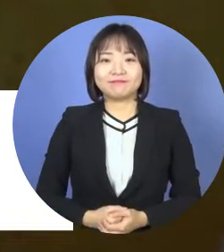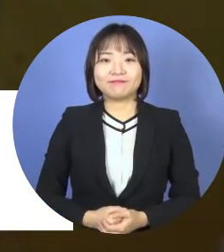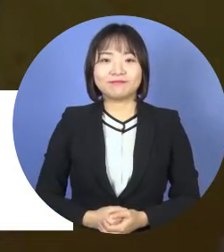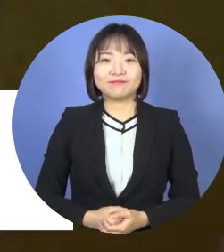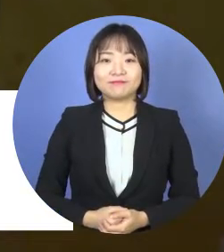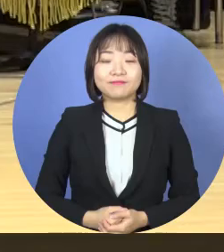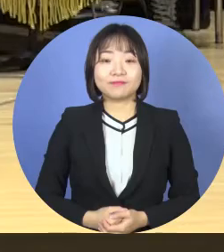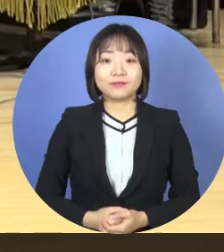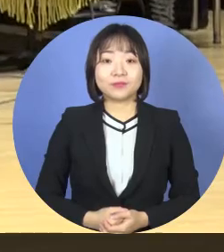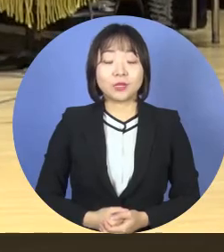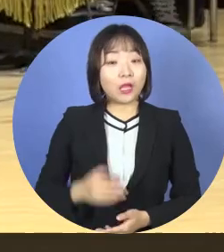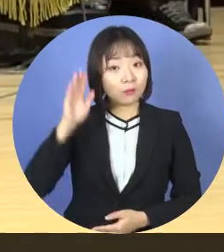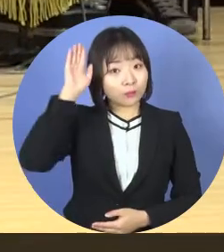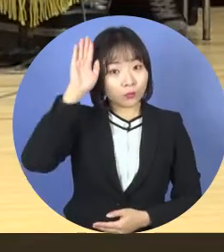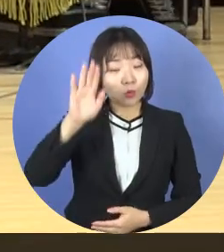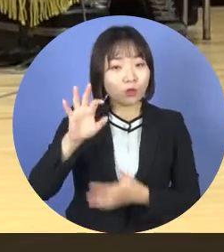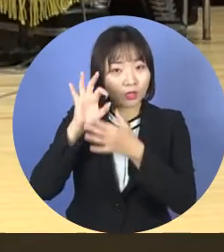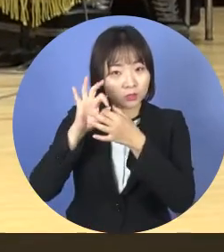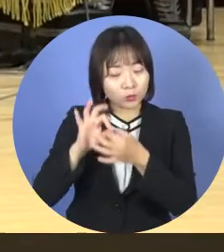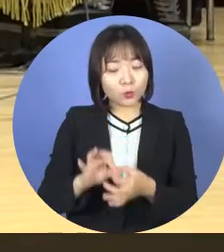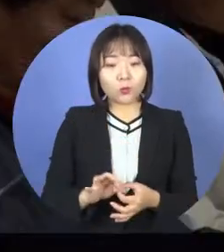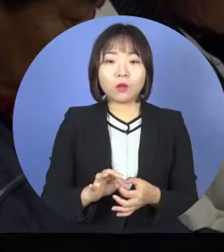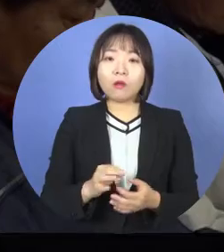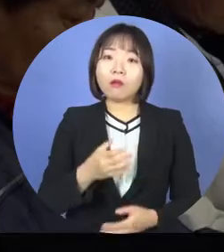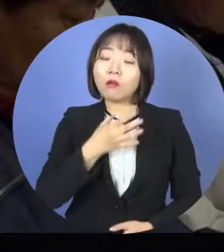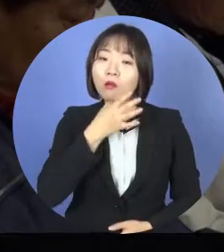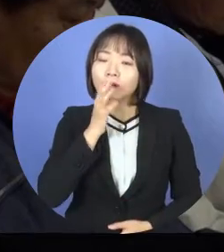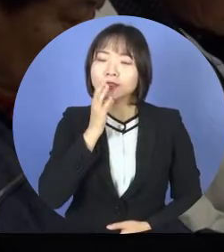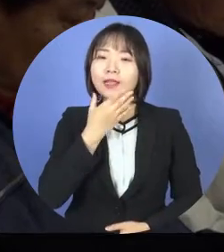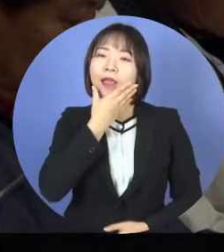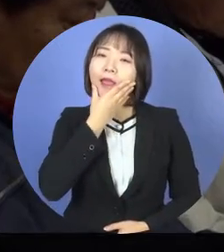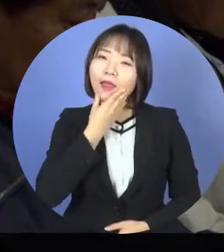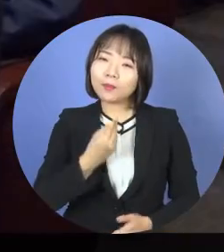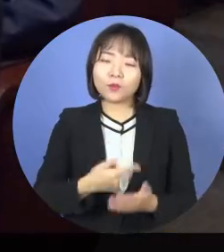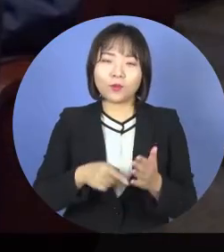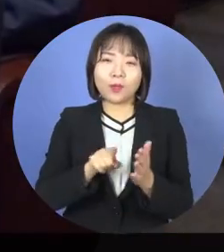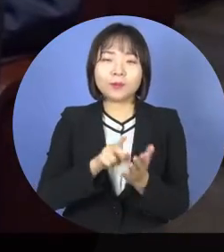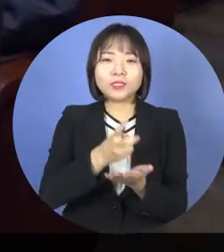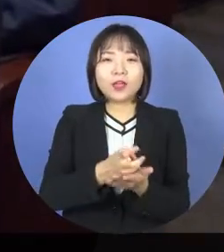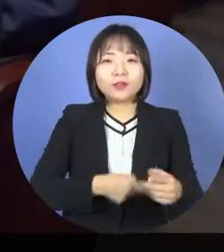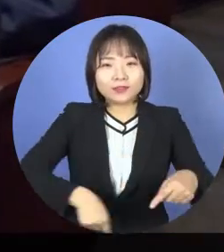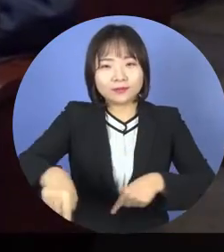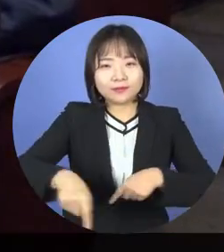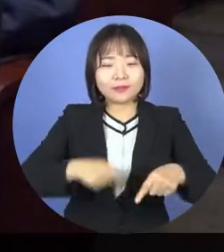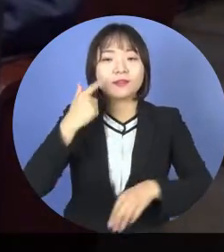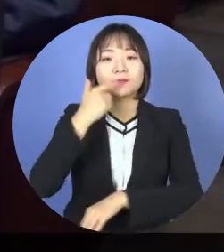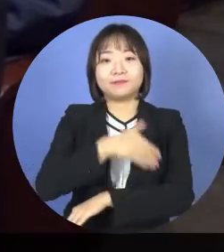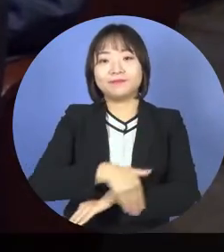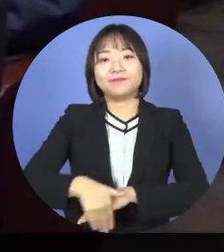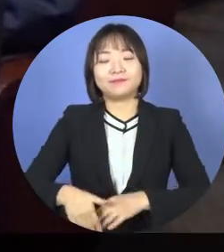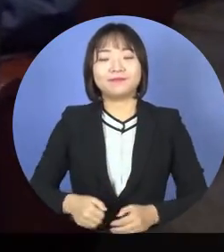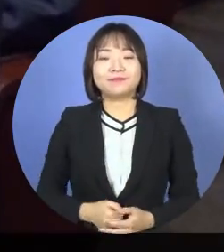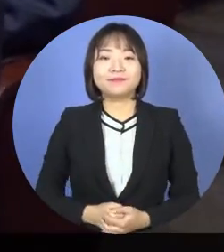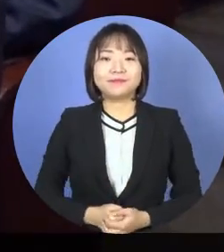전달되었으면 합니다. 천안시는 앞으로도 어르신들의 행복한 노후 생활을 위해 다양한 복지 정책 발굴에 힘쓸 계획입니다.